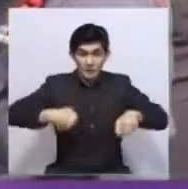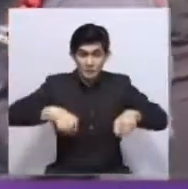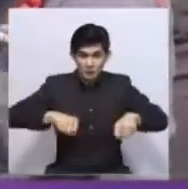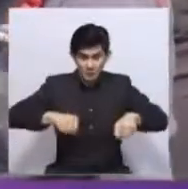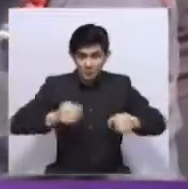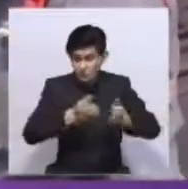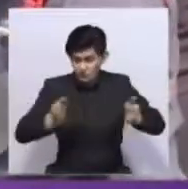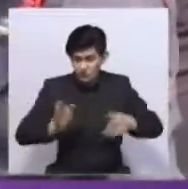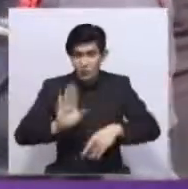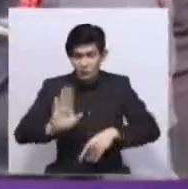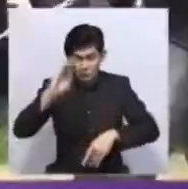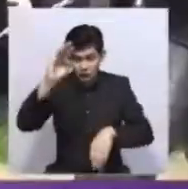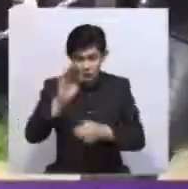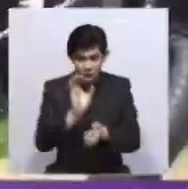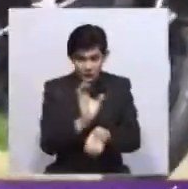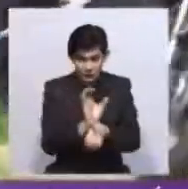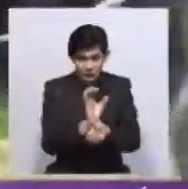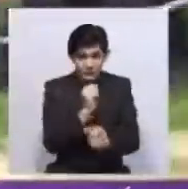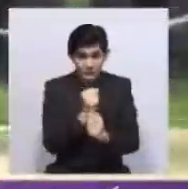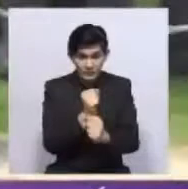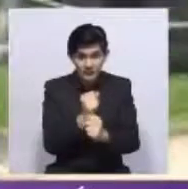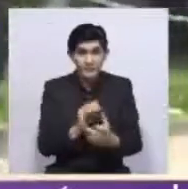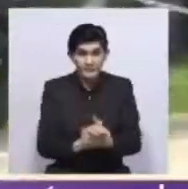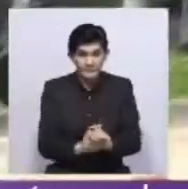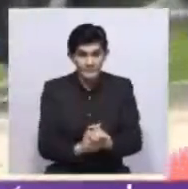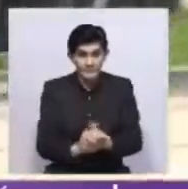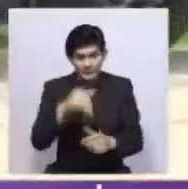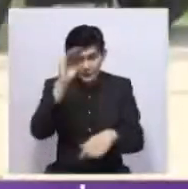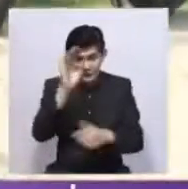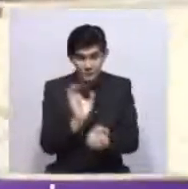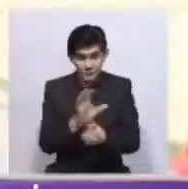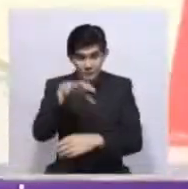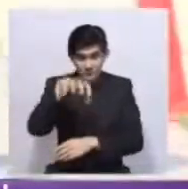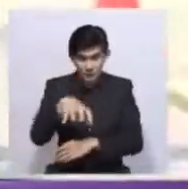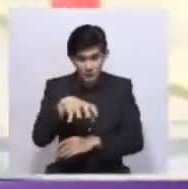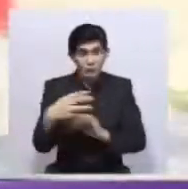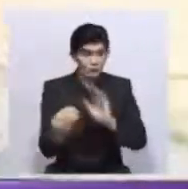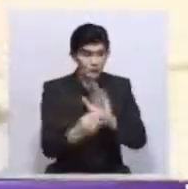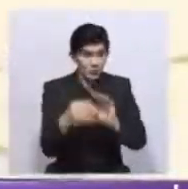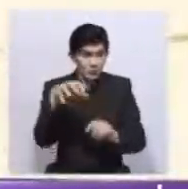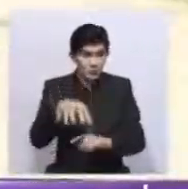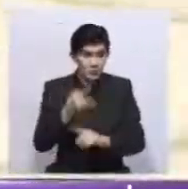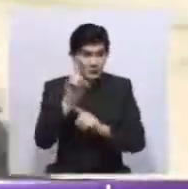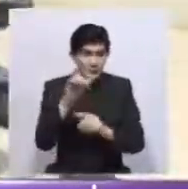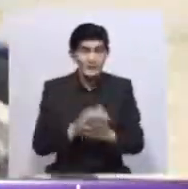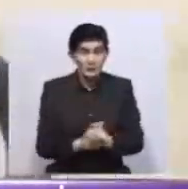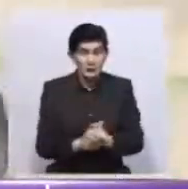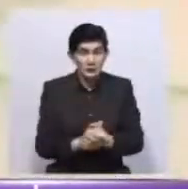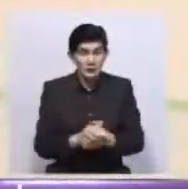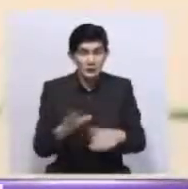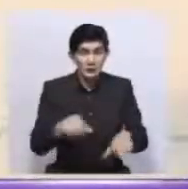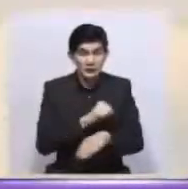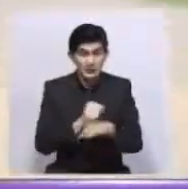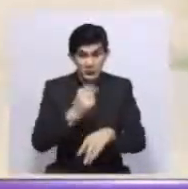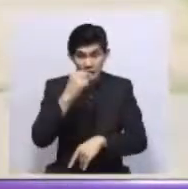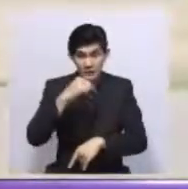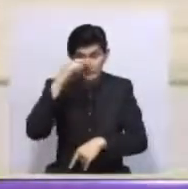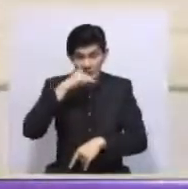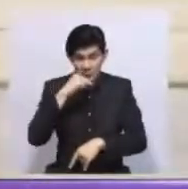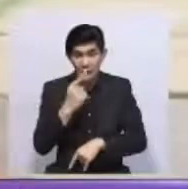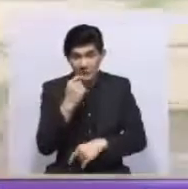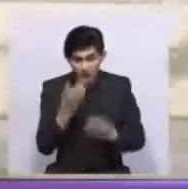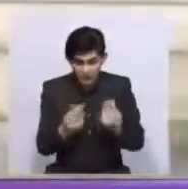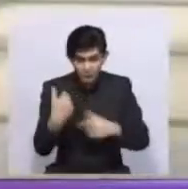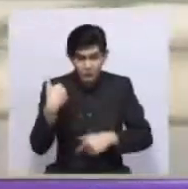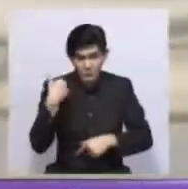ขี่รถจักรยานยนต์ของเจ้าหน้าที่ตำรวจสังกัดกองบังคับการตำรวจนครบาล1ณสนามกีฬาไทยญี่ปุ่นดินแดง